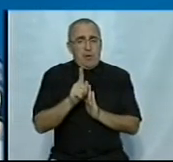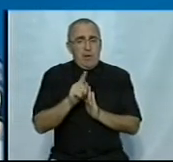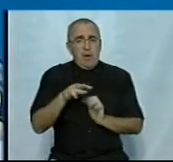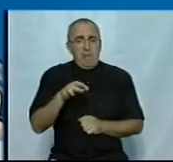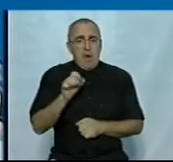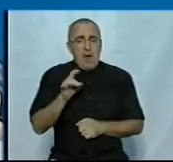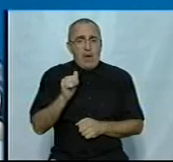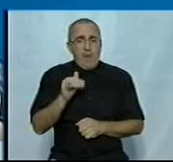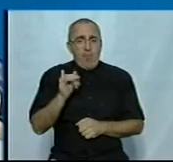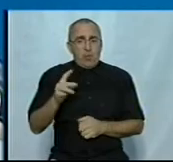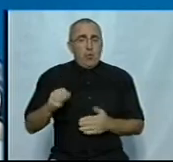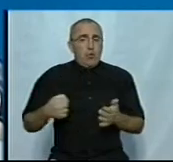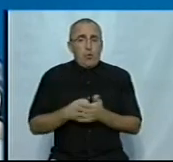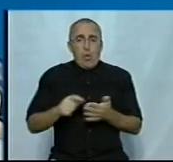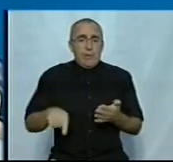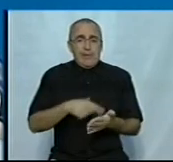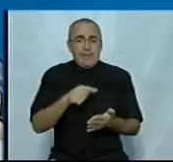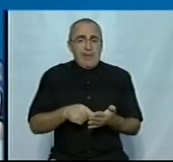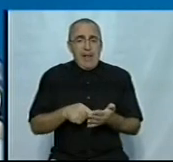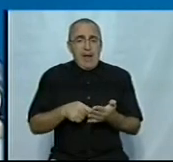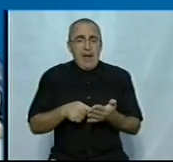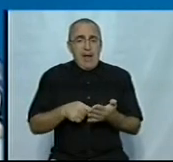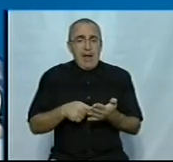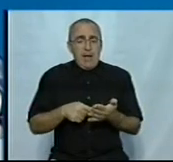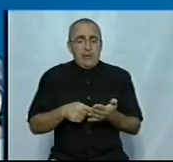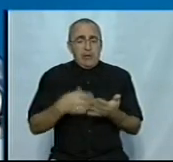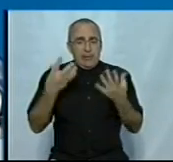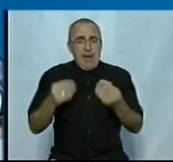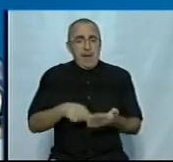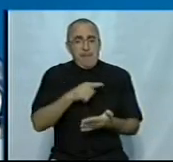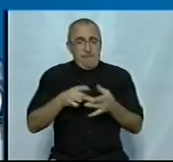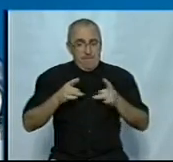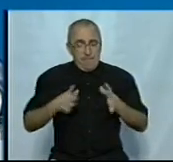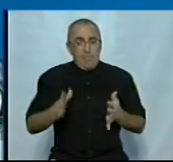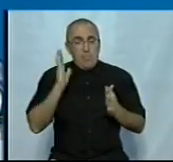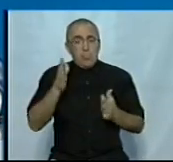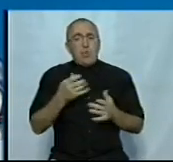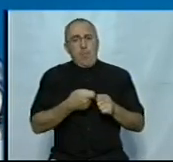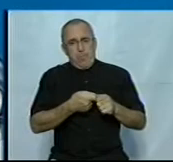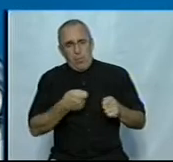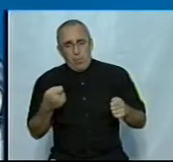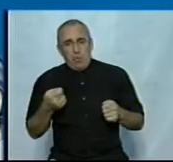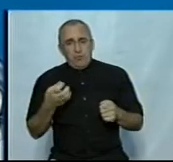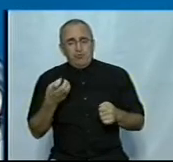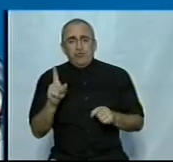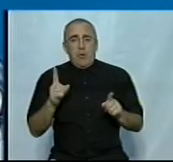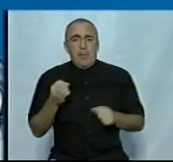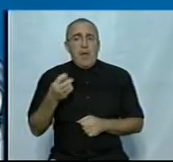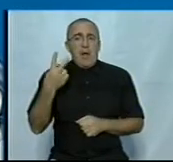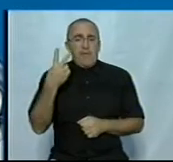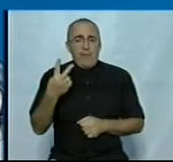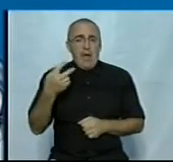до Дня міста, але цей святковий марафон, він буде продовжений ще щонайменше на